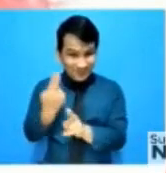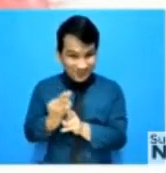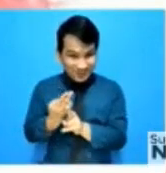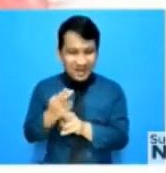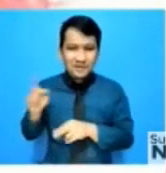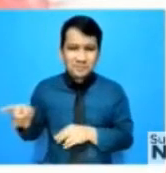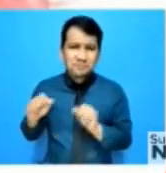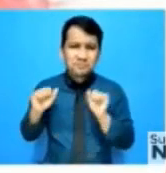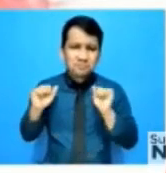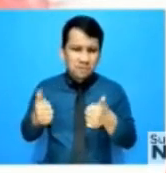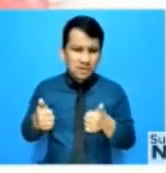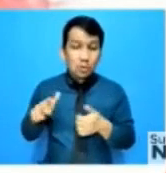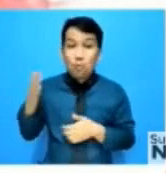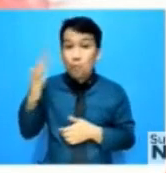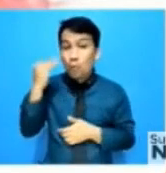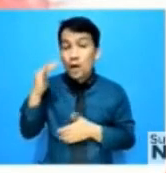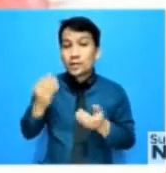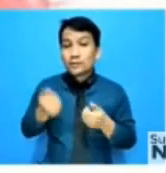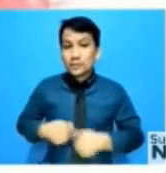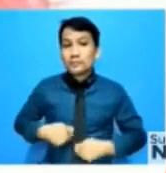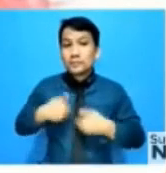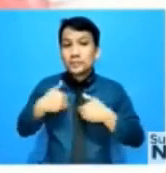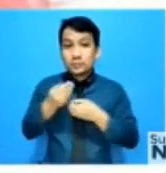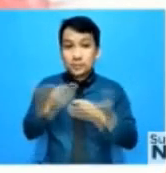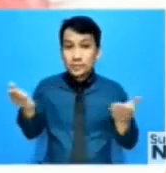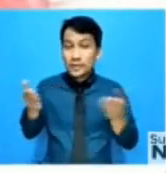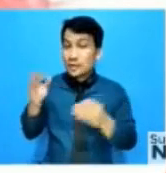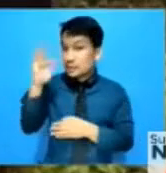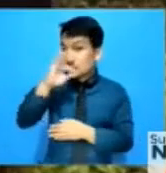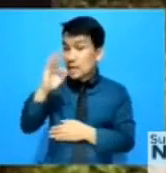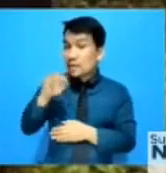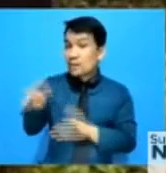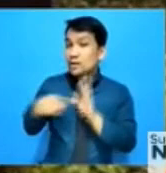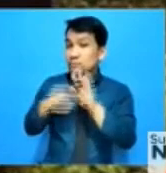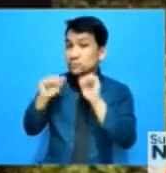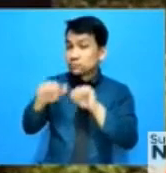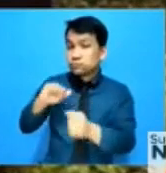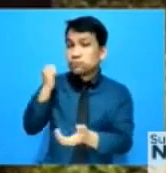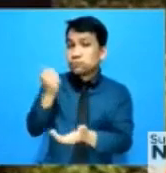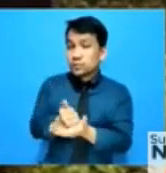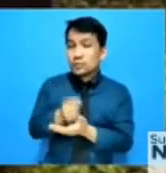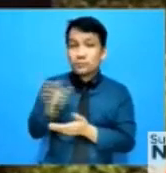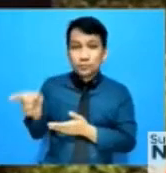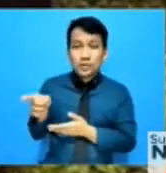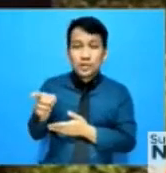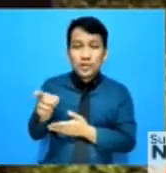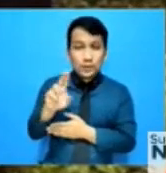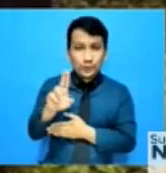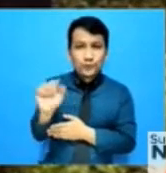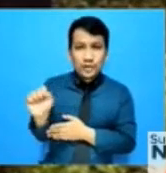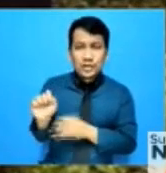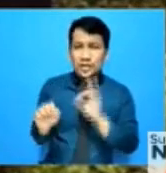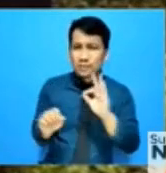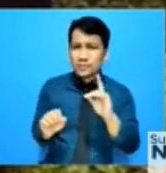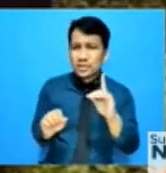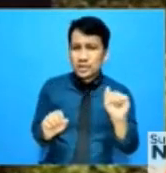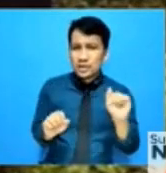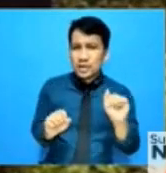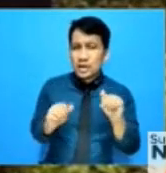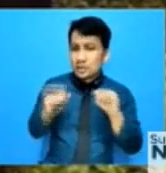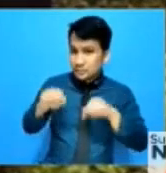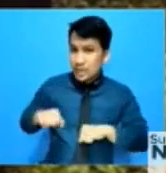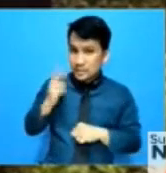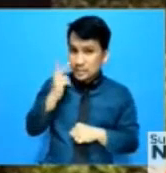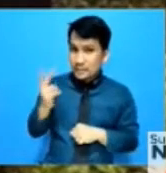ang lahat dahil may pagmamalaki niya ang Pinoy May Beauty products na aprobado ng US FDA. Ayon sa